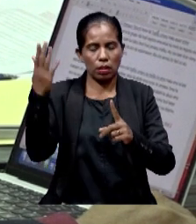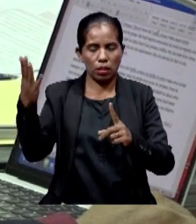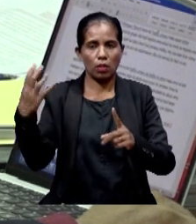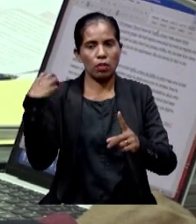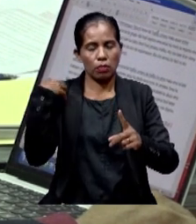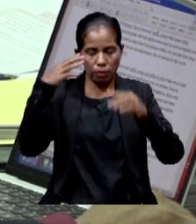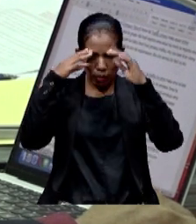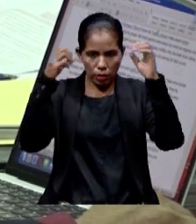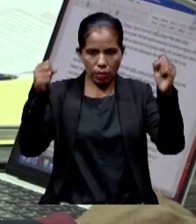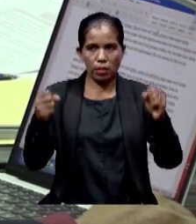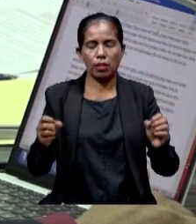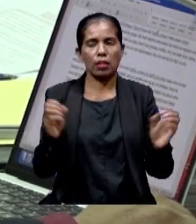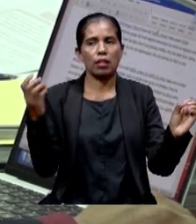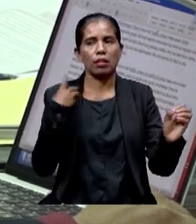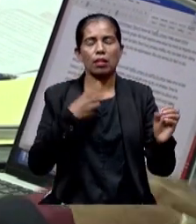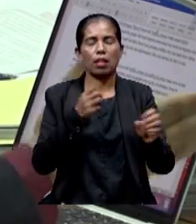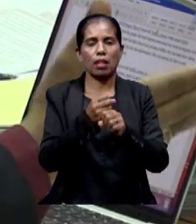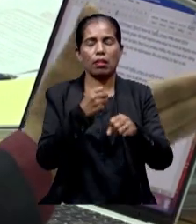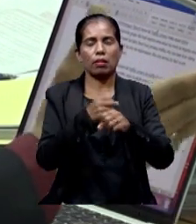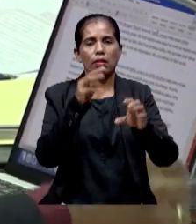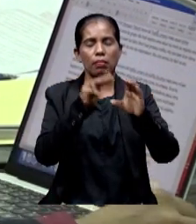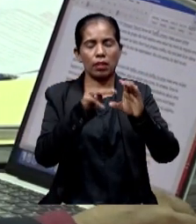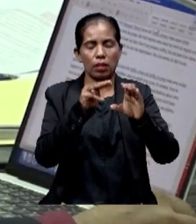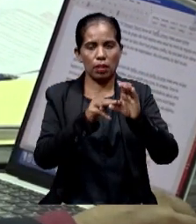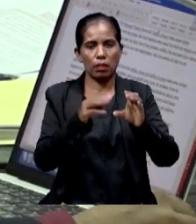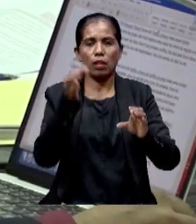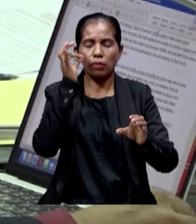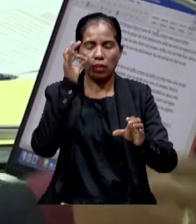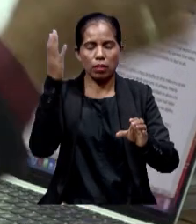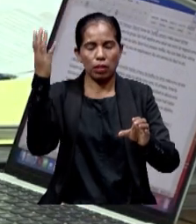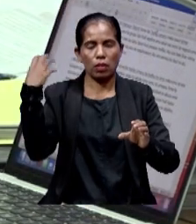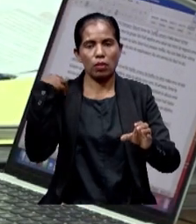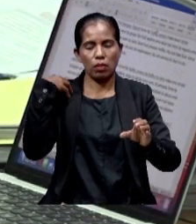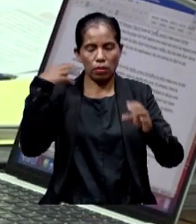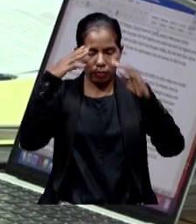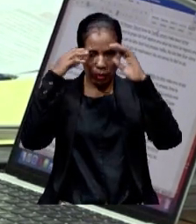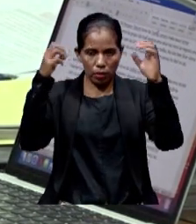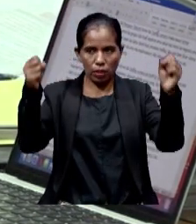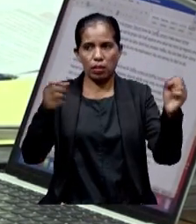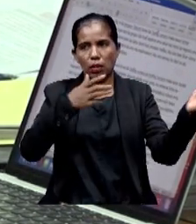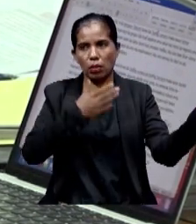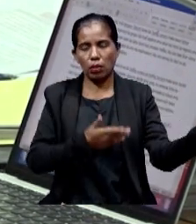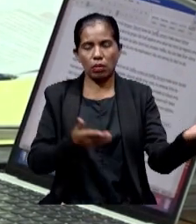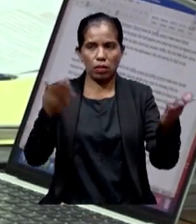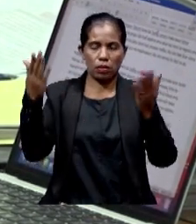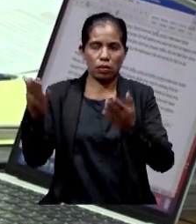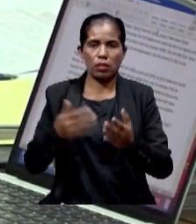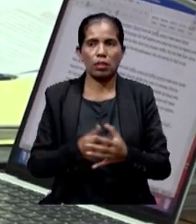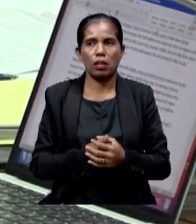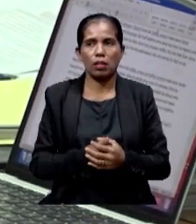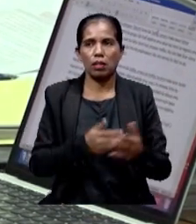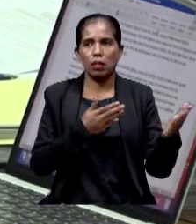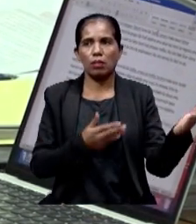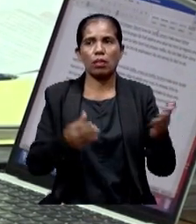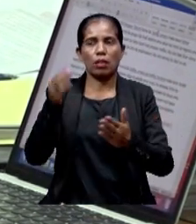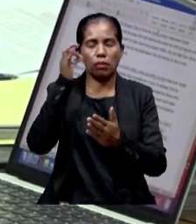republika selai ta bele keria fal mercado be fruta zide fal palasu di govern di kliu lori fila fal de lori ai fuan